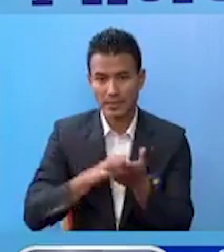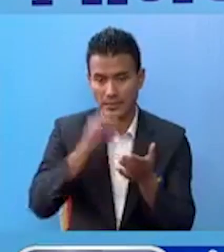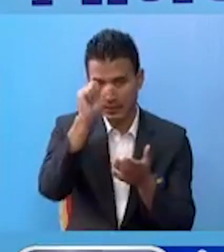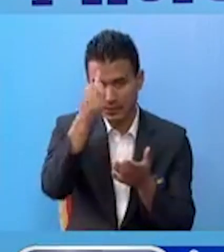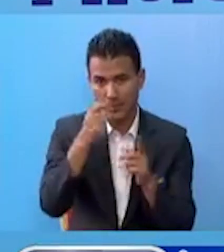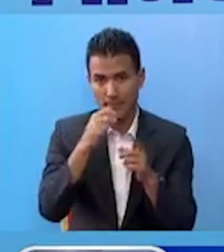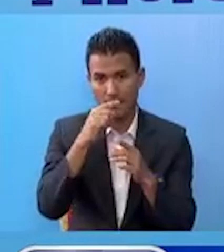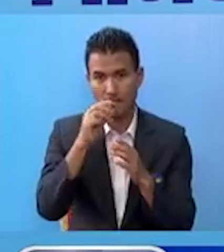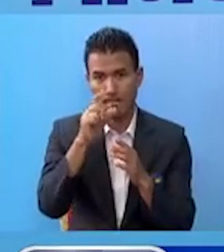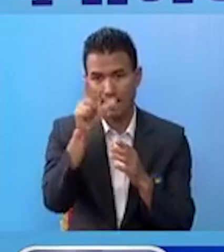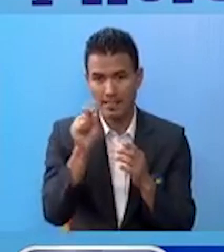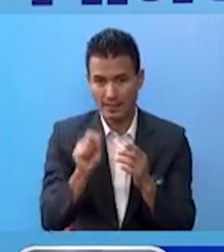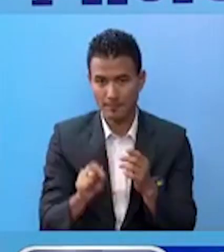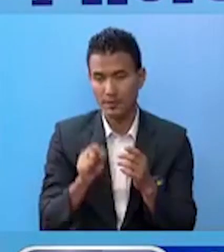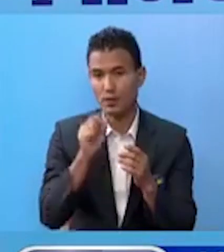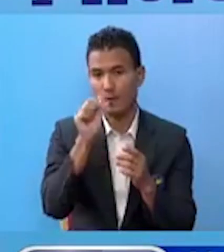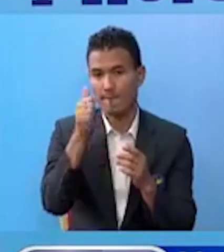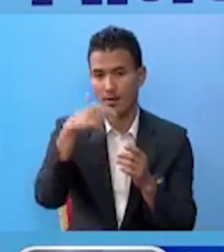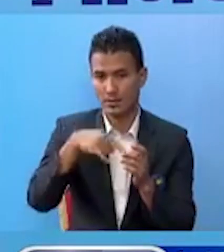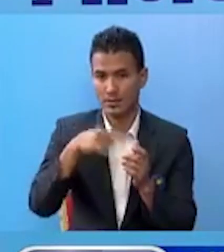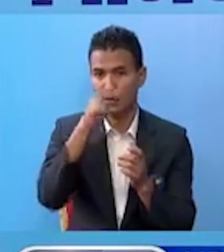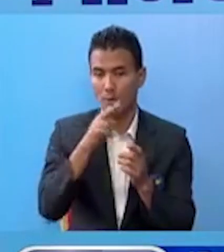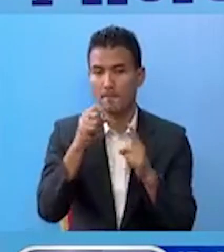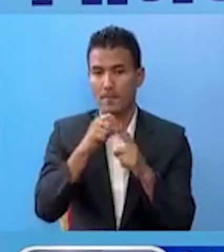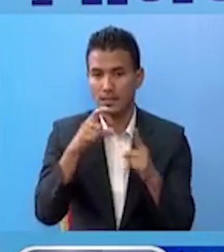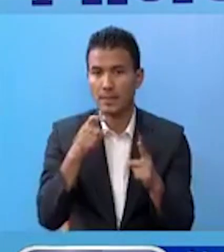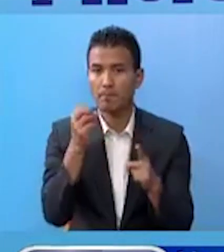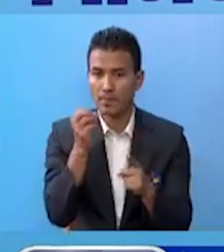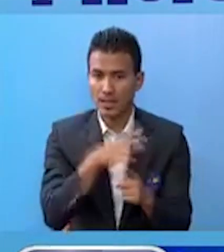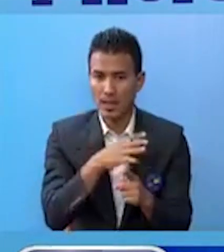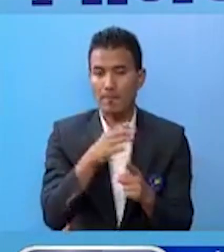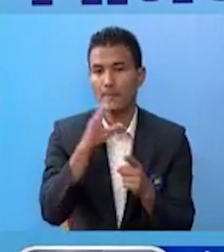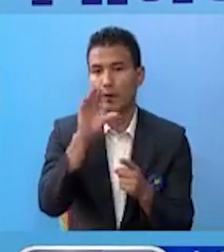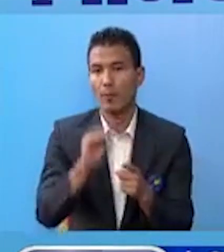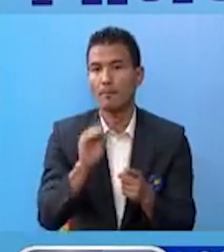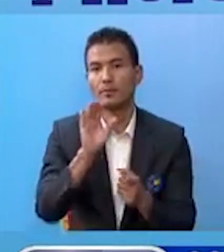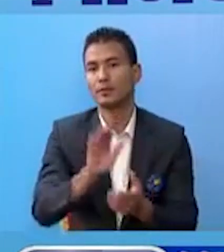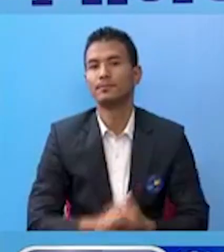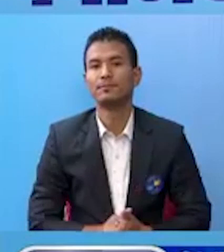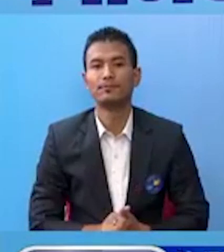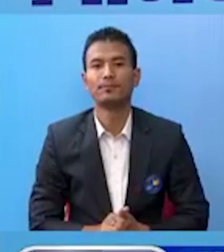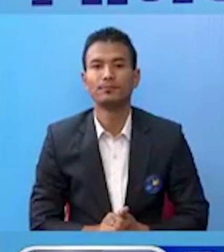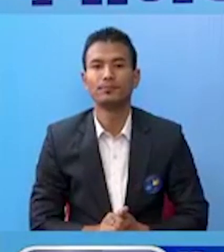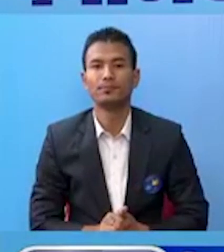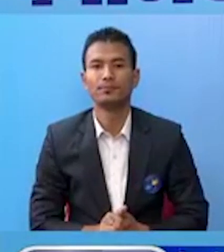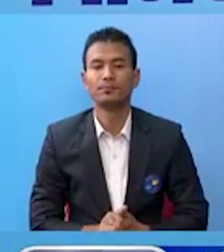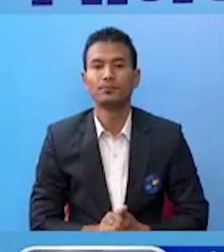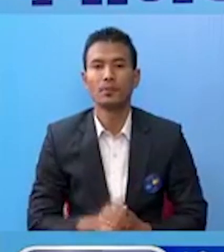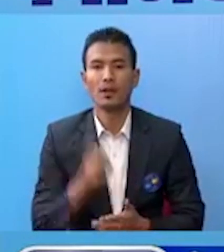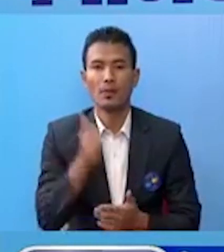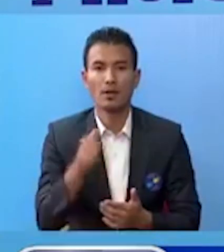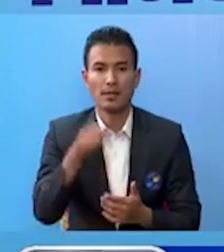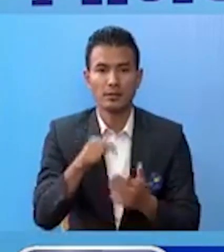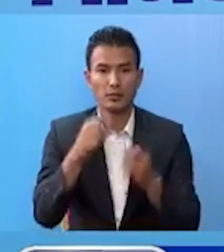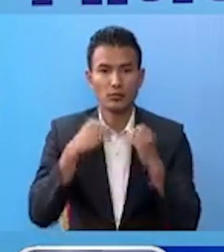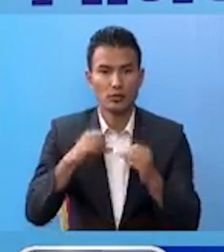भारत, मालदीव्स, अफगानिस्तान र पाकिस्तान भन्दा कम रहेको छ। अब